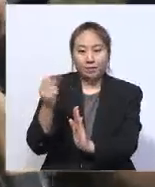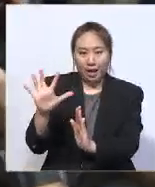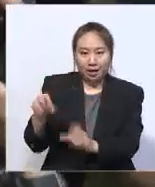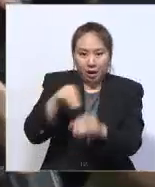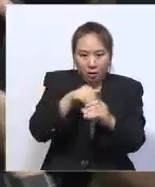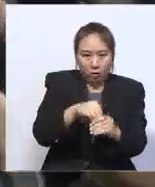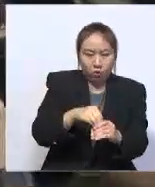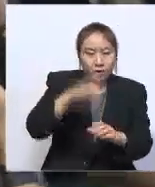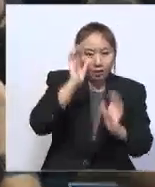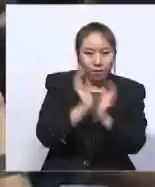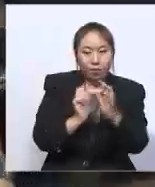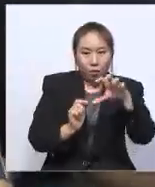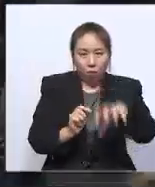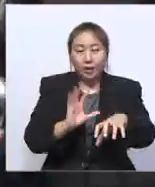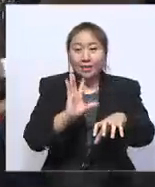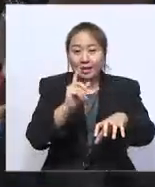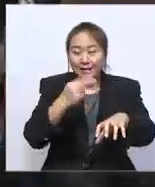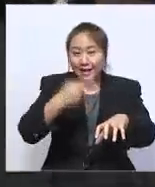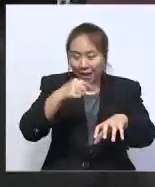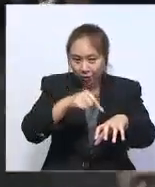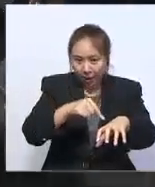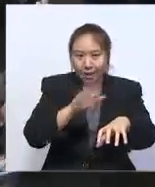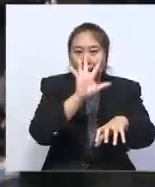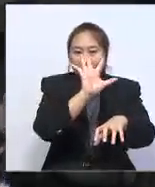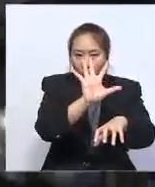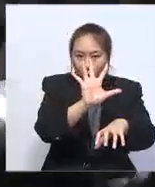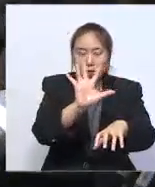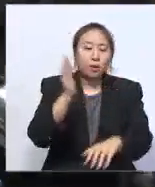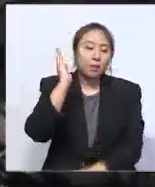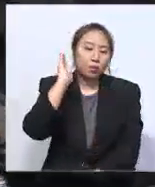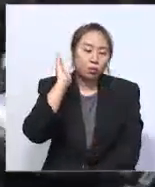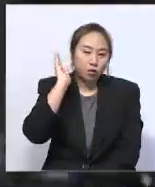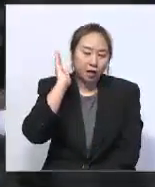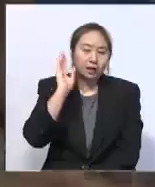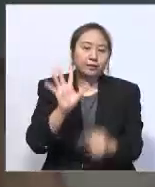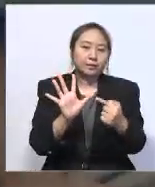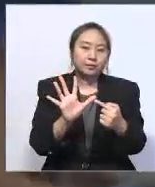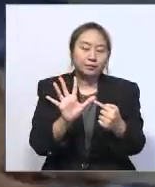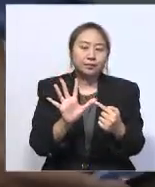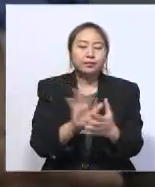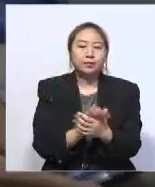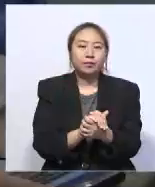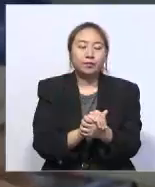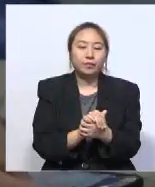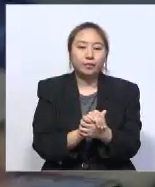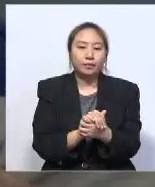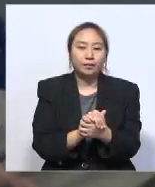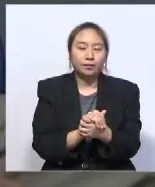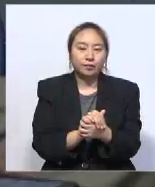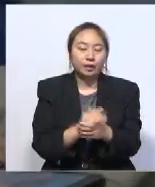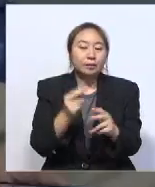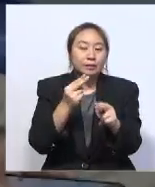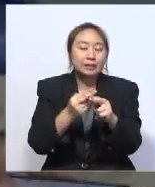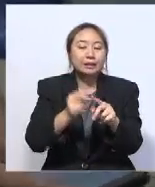ที่สน.ชนะสงคราม5คนค่ะก็คือนายรังสิมันต์โรมนายปิยรัตน์จงเทพนายสิริวิทย์เสรีธิวัฒน์หรือว่าจ่านิวนะคะ